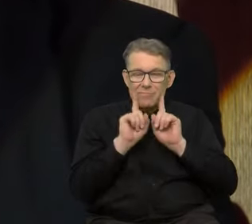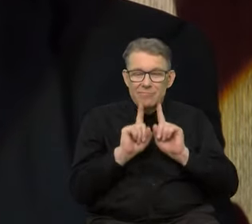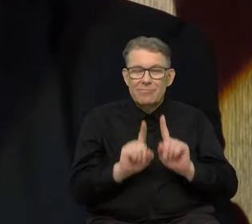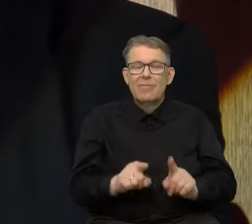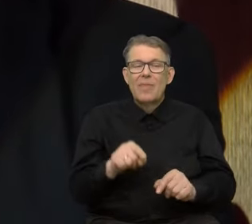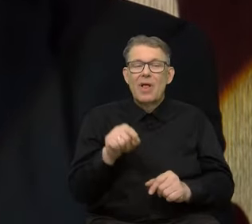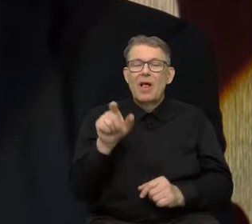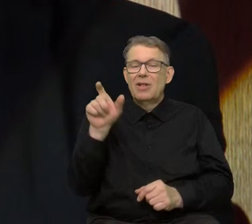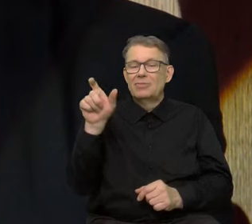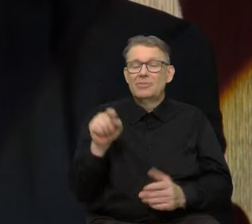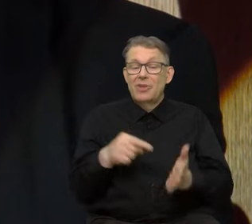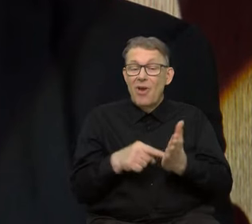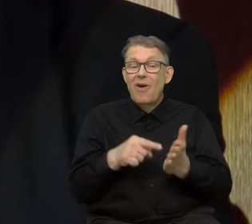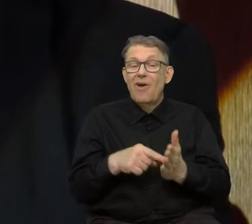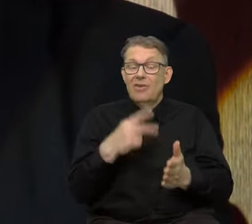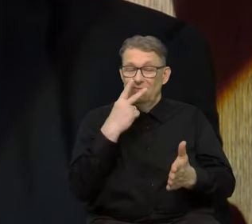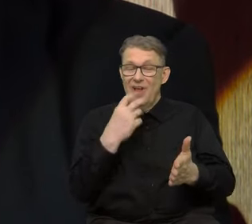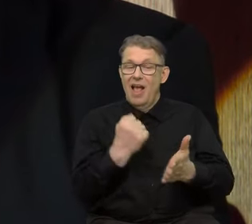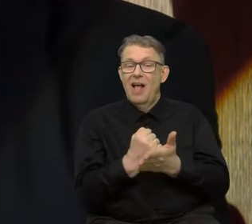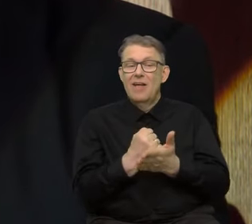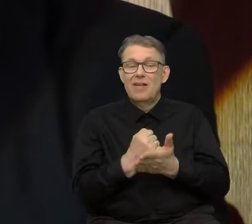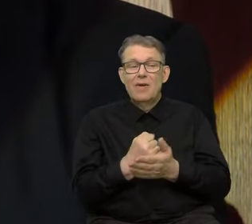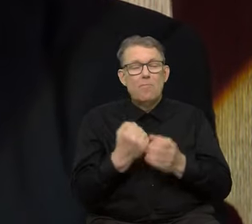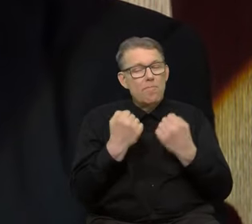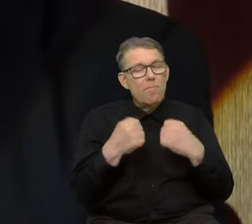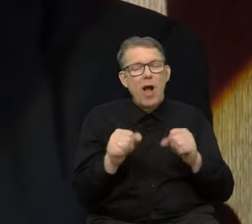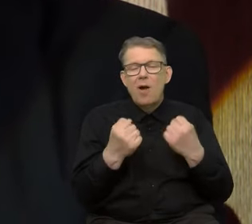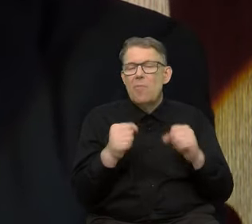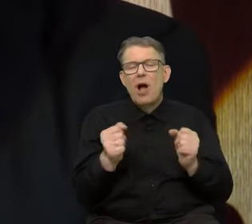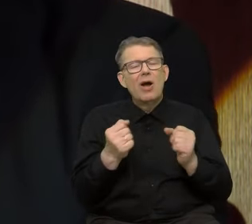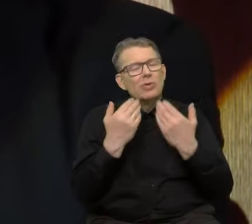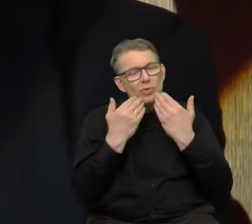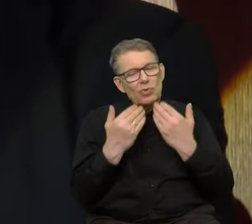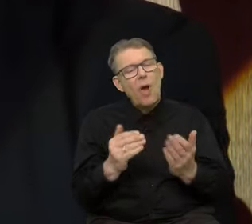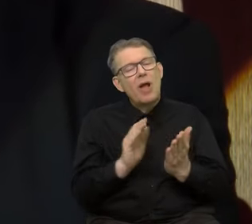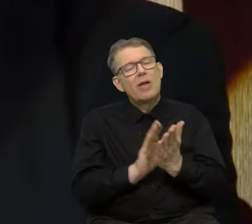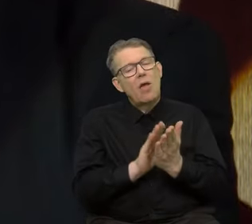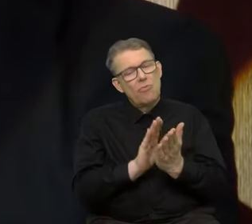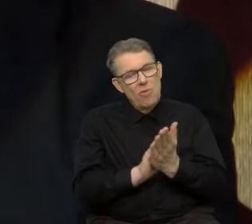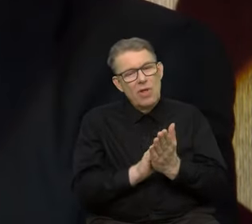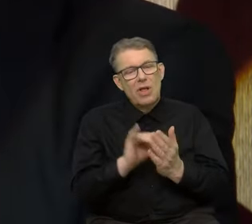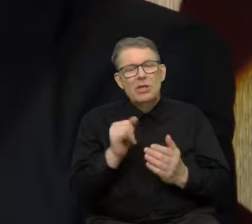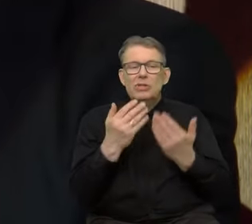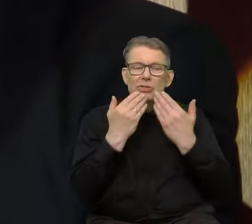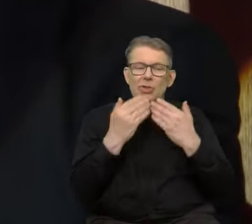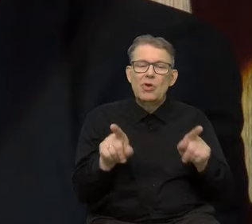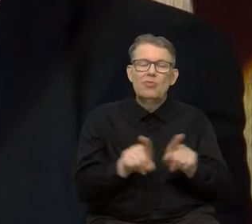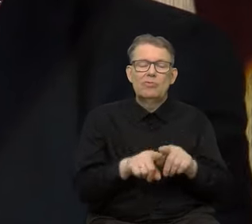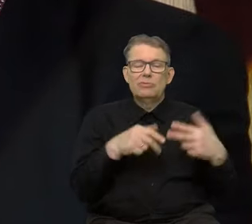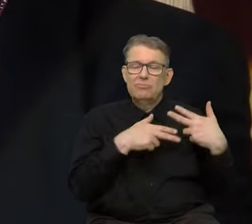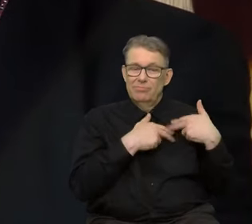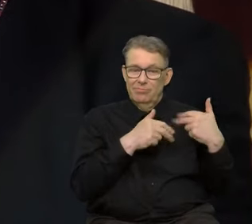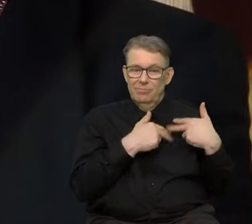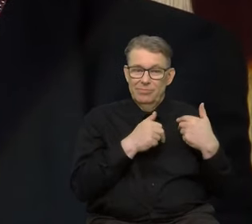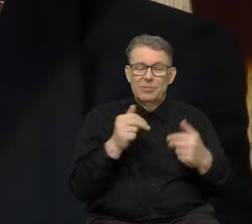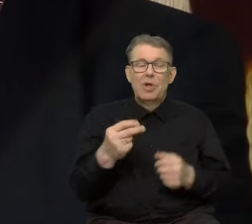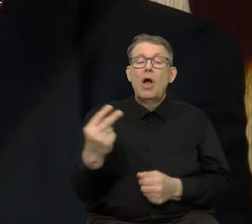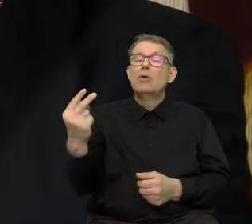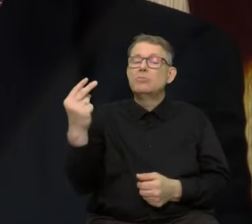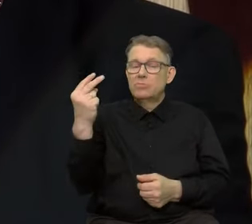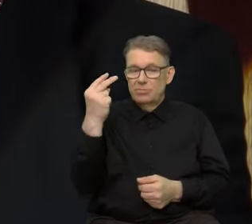autentyczność tego świadectwa. Bardzo, bardzo dziękuję, gratuluję i dziękuję kapitule, że